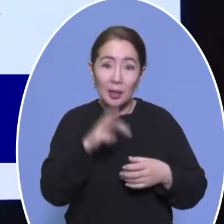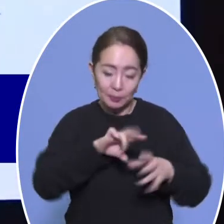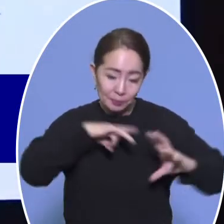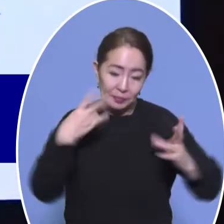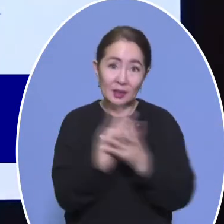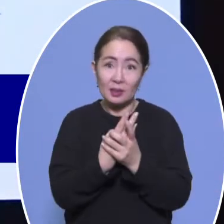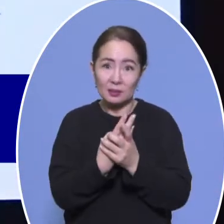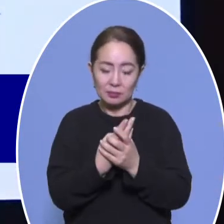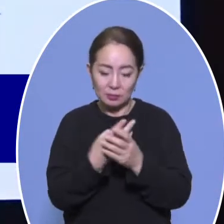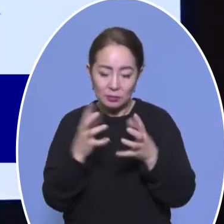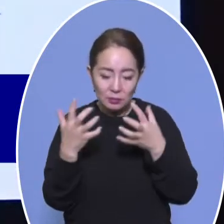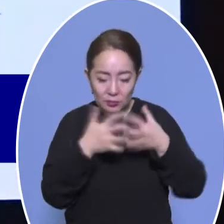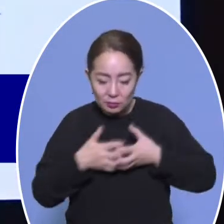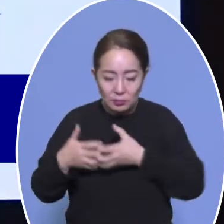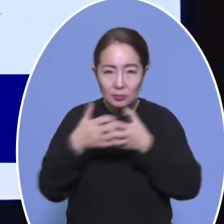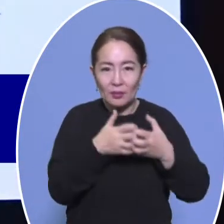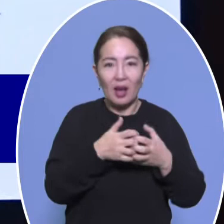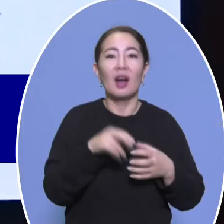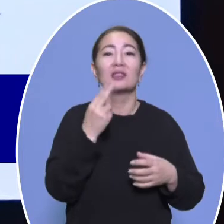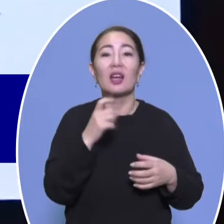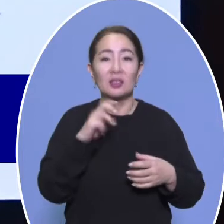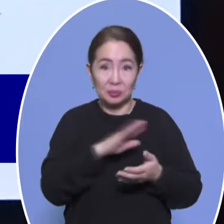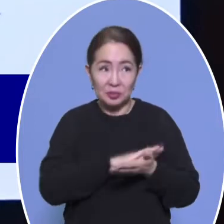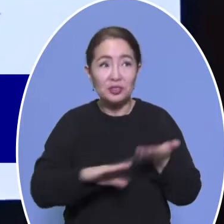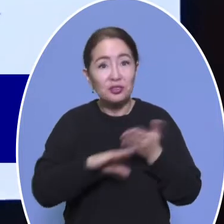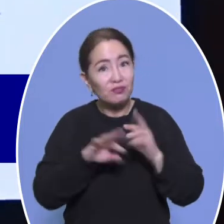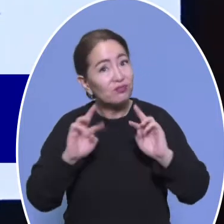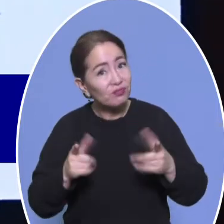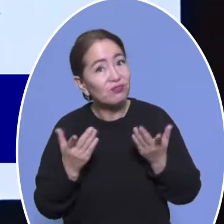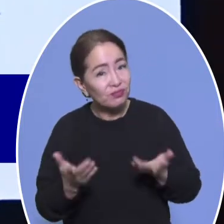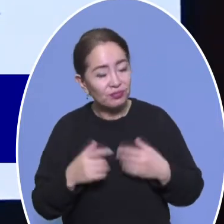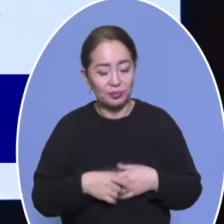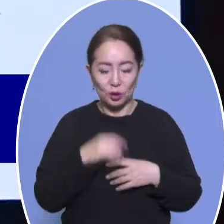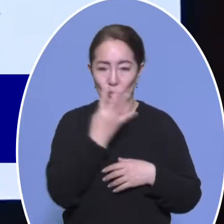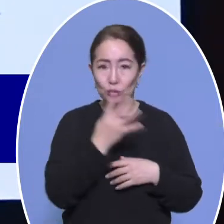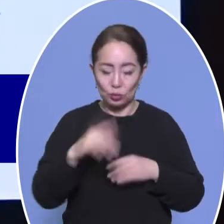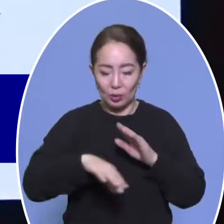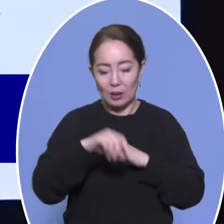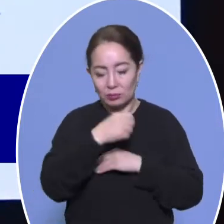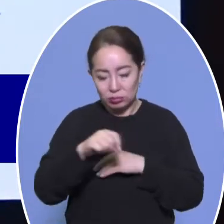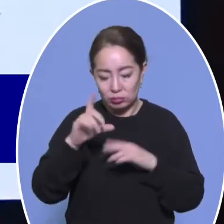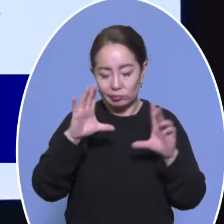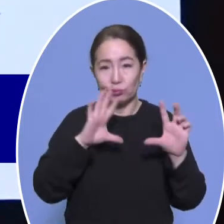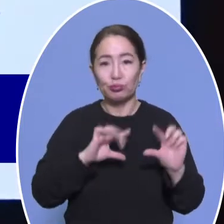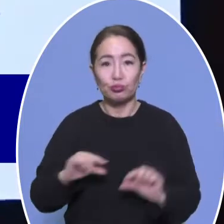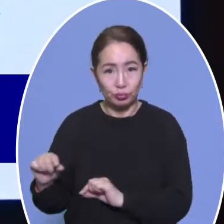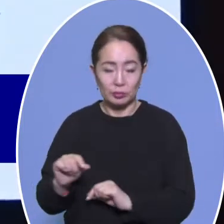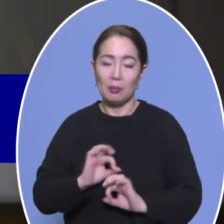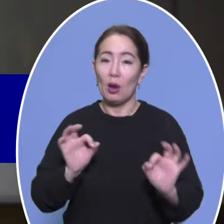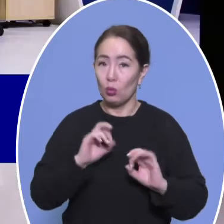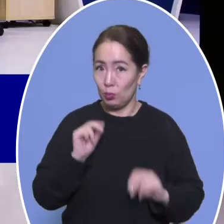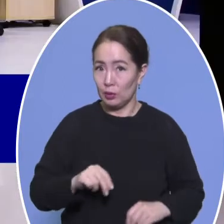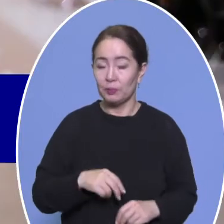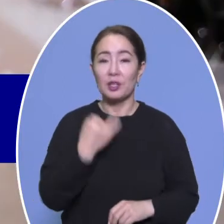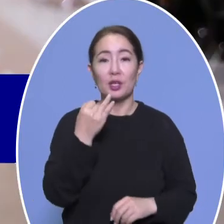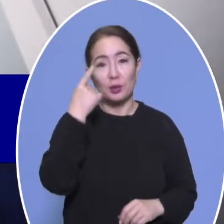цахим мэдээлэл нийлүүлээд интеграц хийгээд энэ бол цахим шилжилт. За ингээд энэ 44 гаруй хэсэг бол байхгүй болж байгаа.